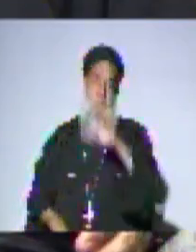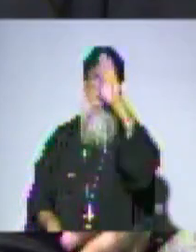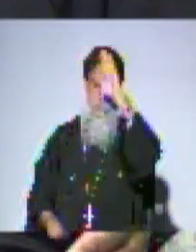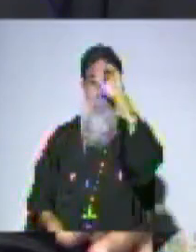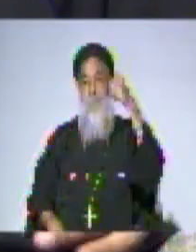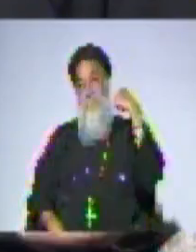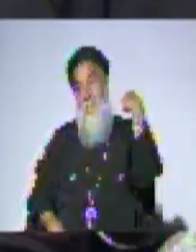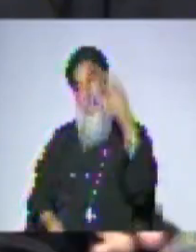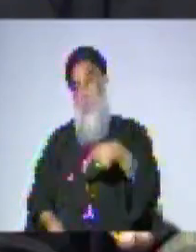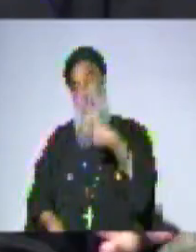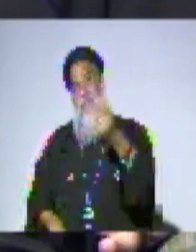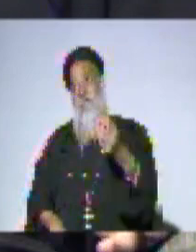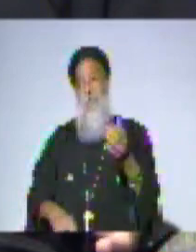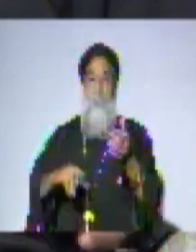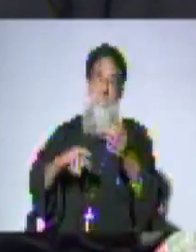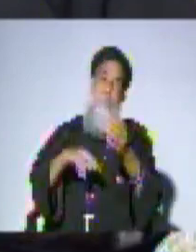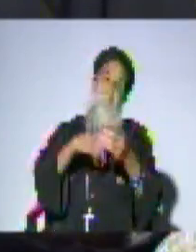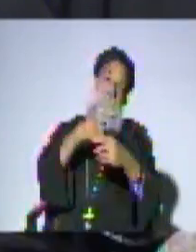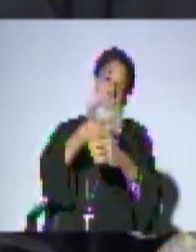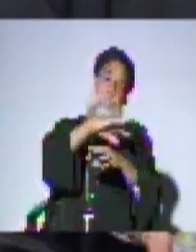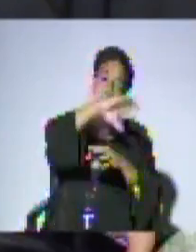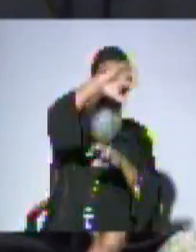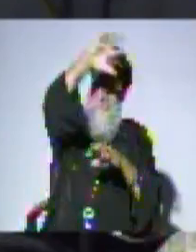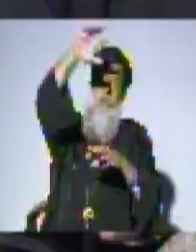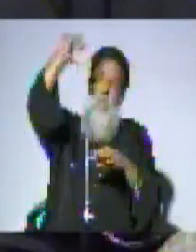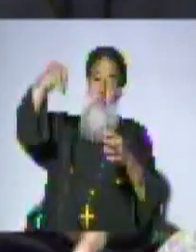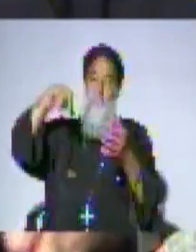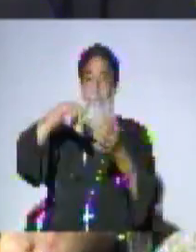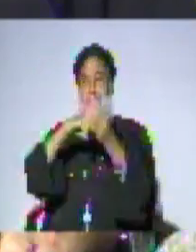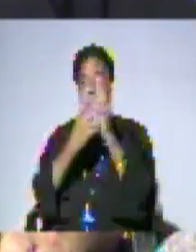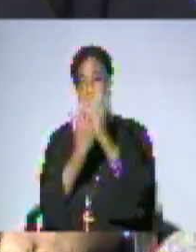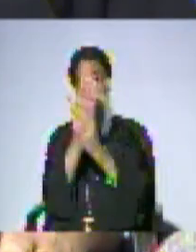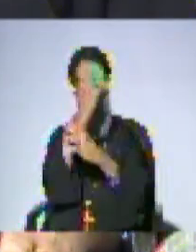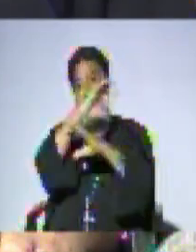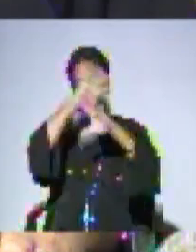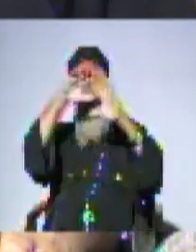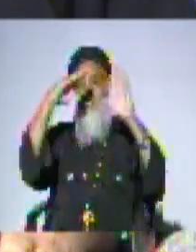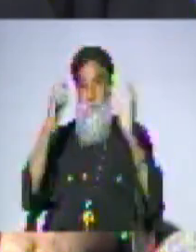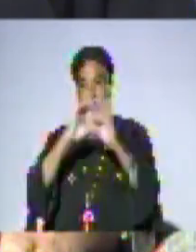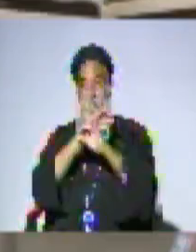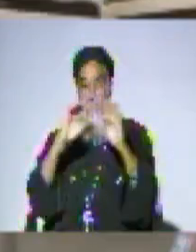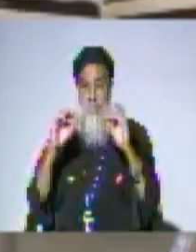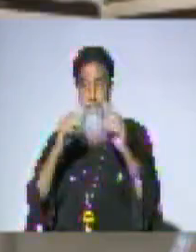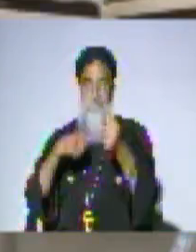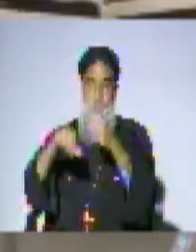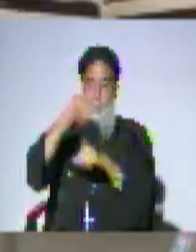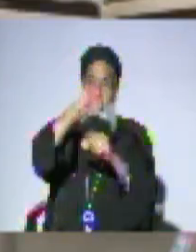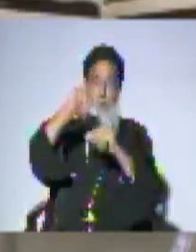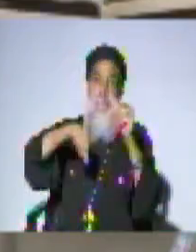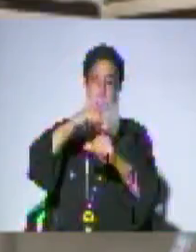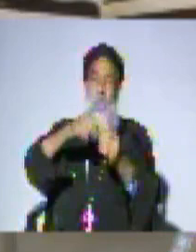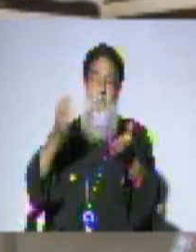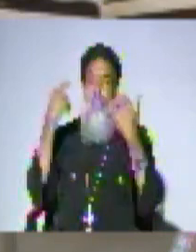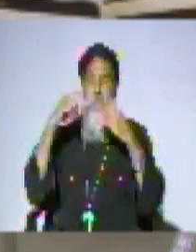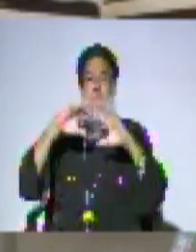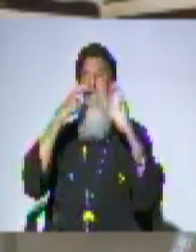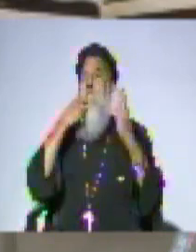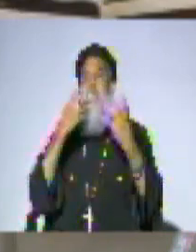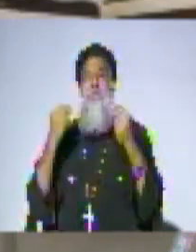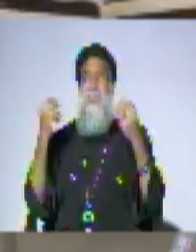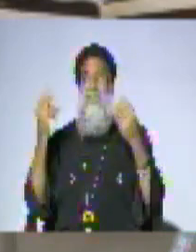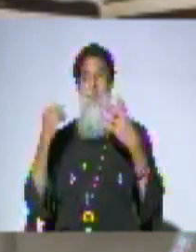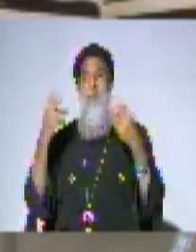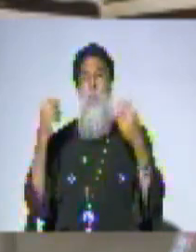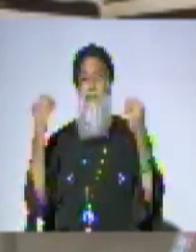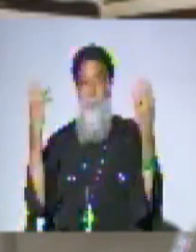الدهور اللي هو صانع الأحداث، كل الأحداث اللي بتحصل ديت أكيد بسماح منه في كل الدهور. في كل الدهور.